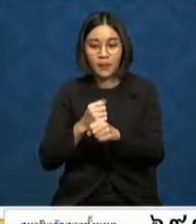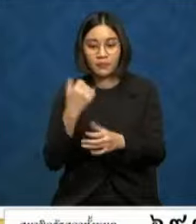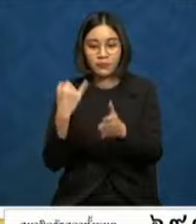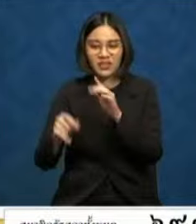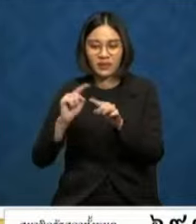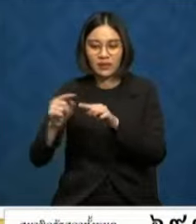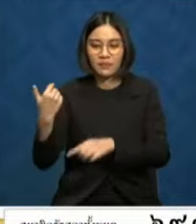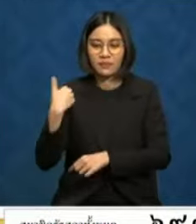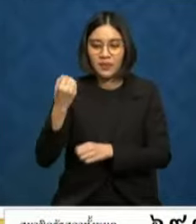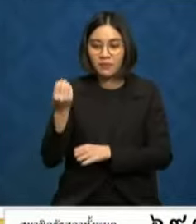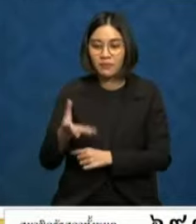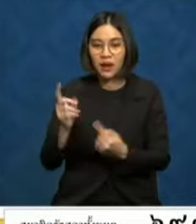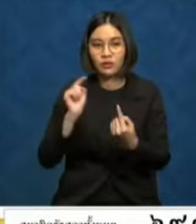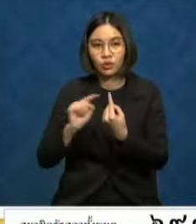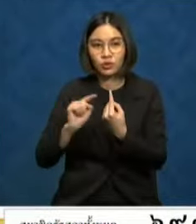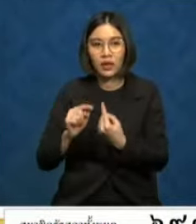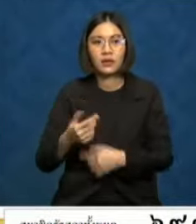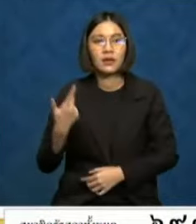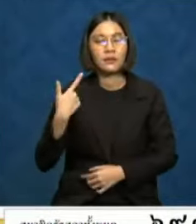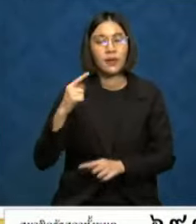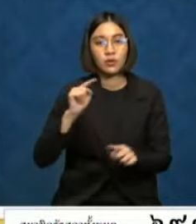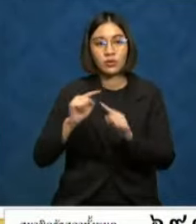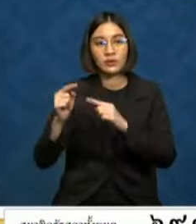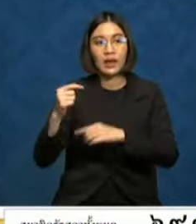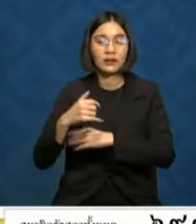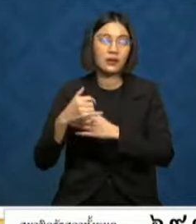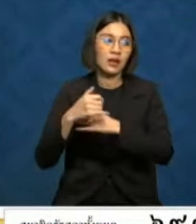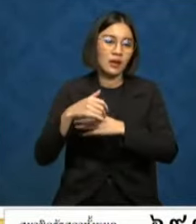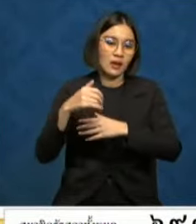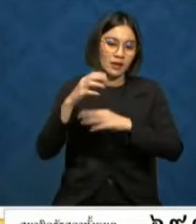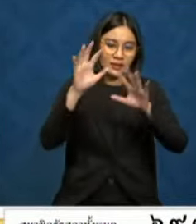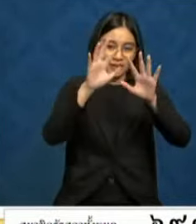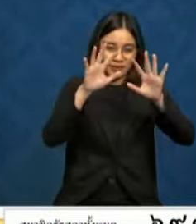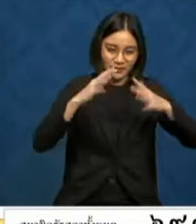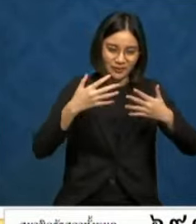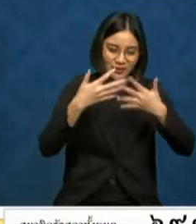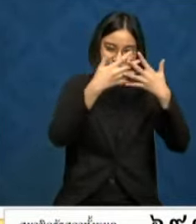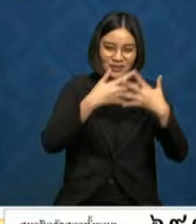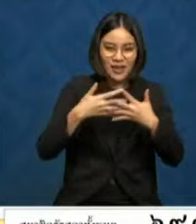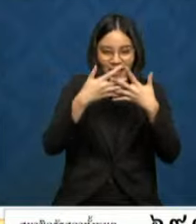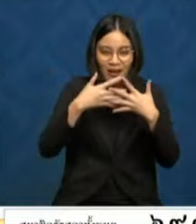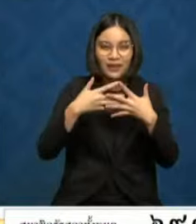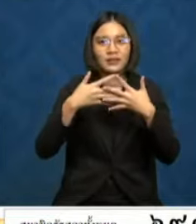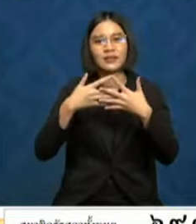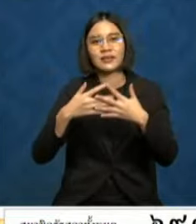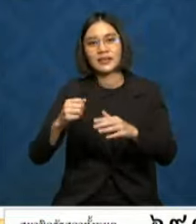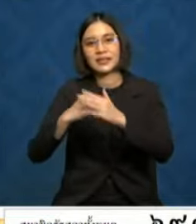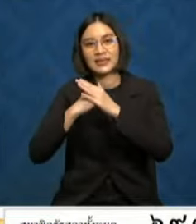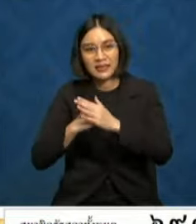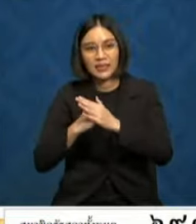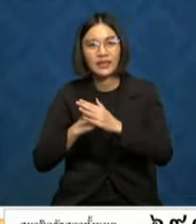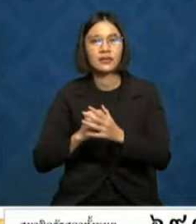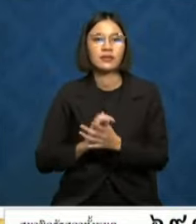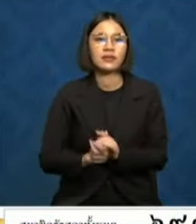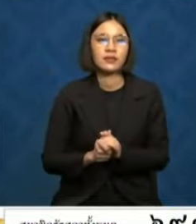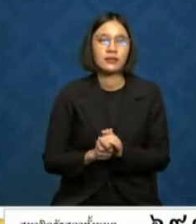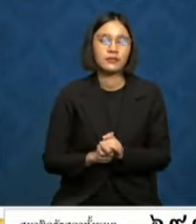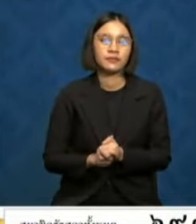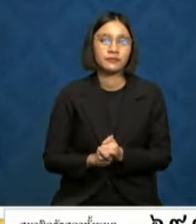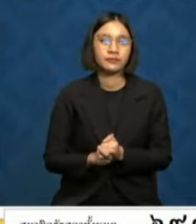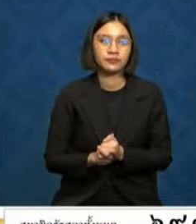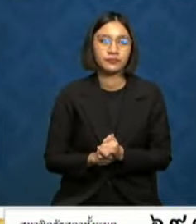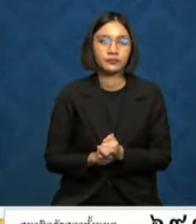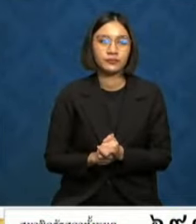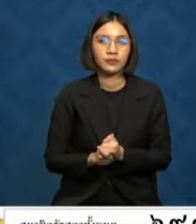ทีเดียวโดยเฉพาะประโยชน์ของชาติอื่นอย่างเช่นสหรัฐจีนฝรั่งเศสและอิสราเอลเป็นต้นนะครับอิสราเอลนี่สำคัญมากกว่านั้นก็คือว่